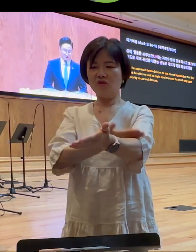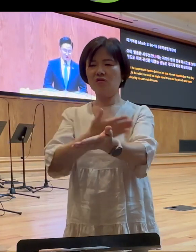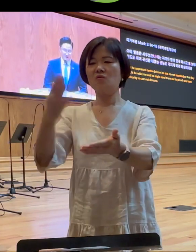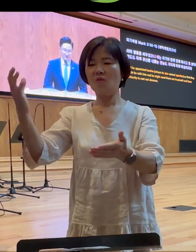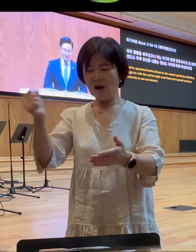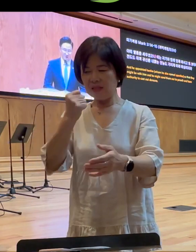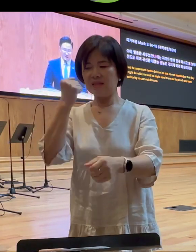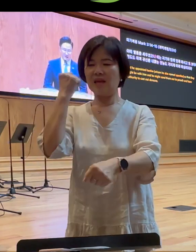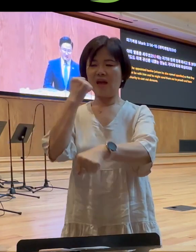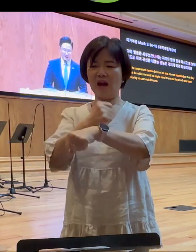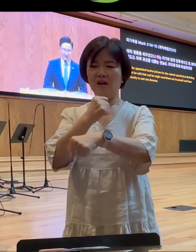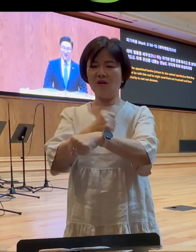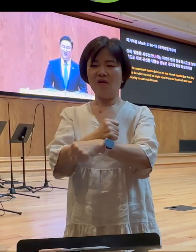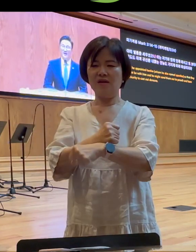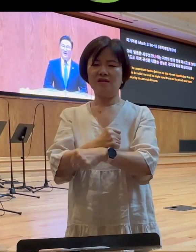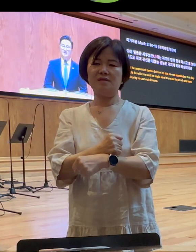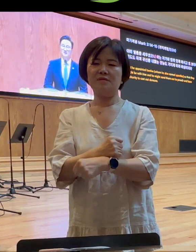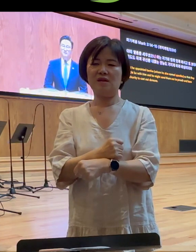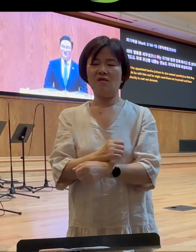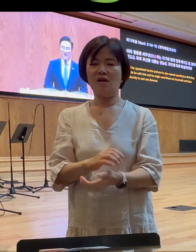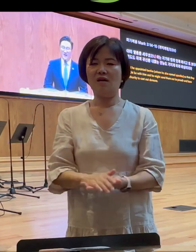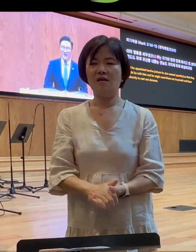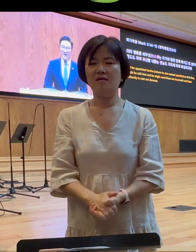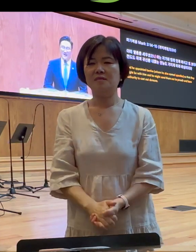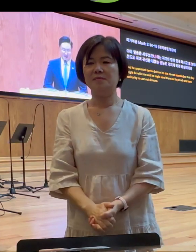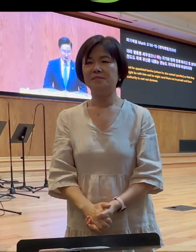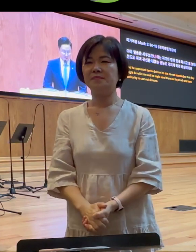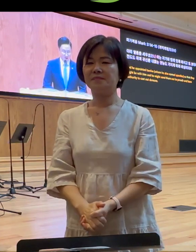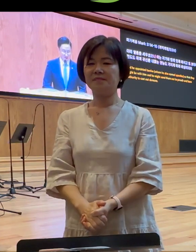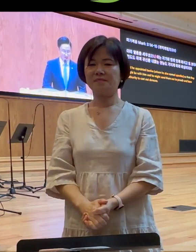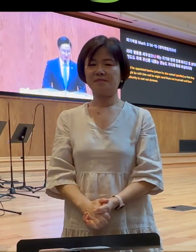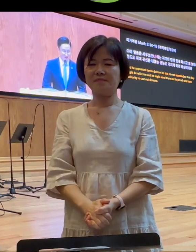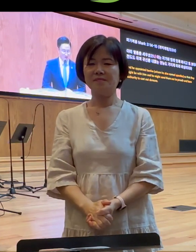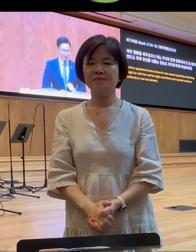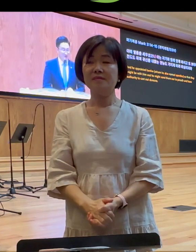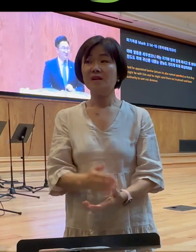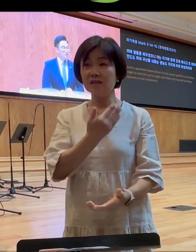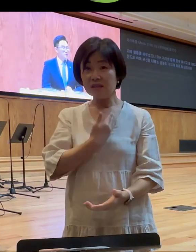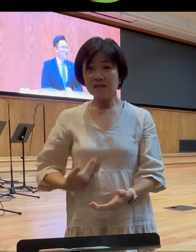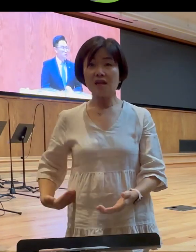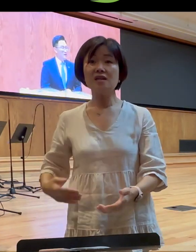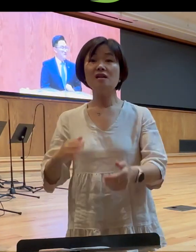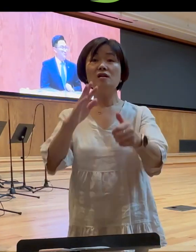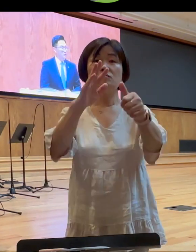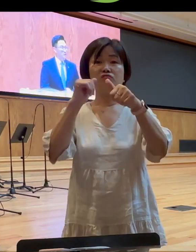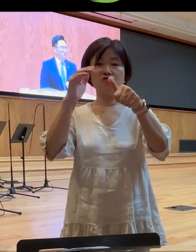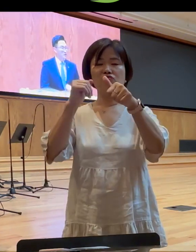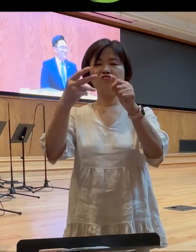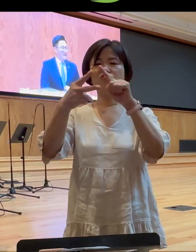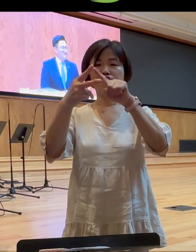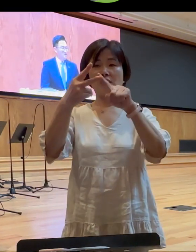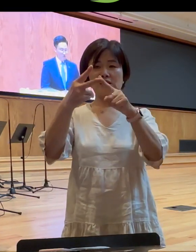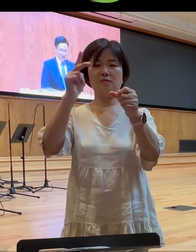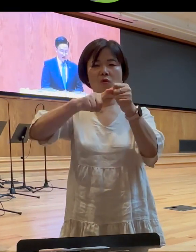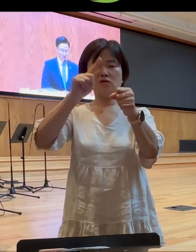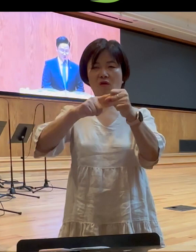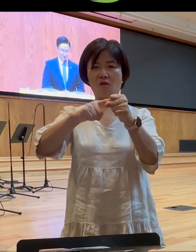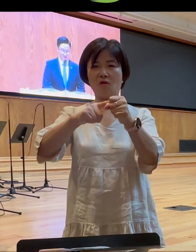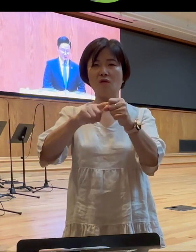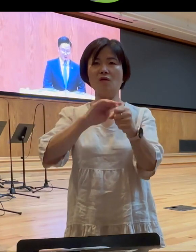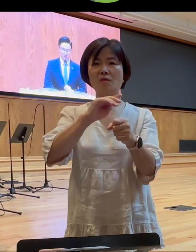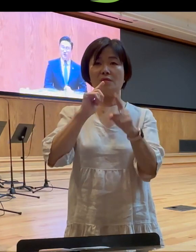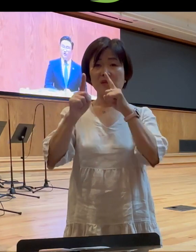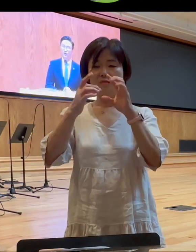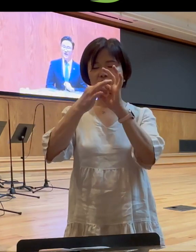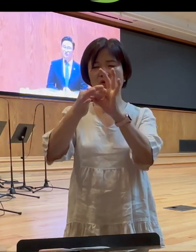내쫓는 권능도 가지게 하려 하심이로라. 아멘. 제자를 부르신 두 가지의 목적을 우리는 말씀을 통해 알 수